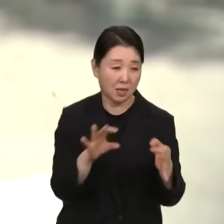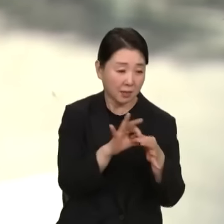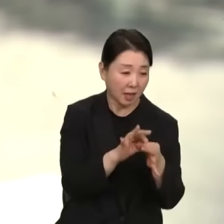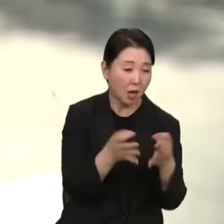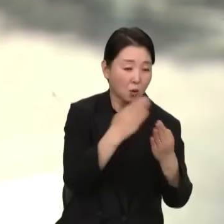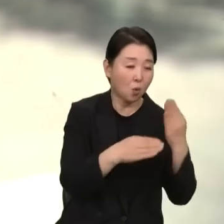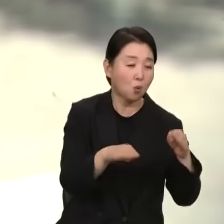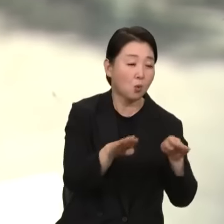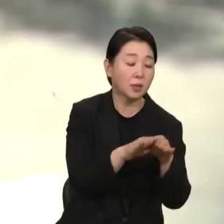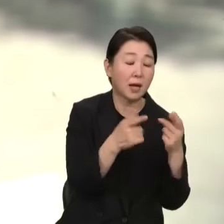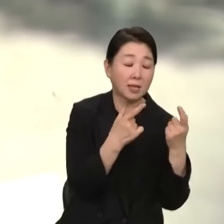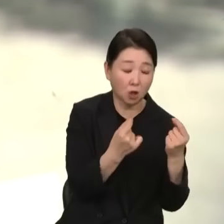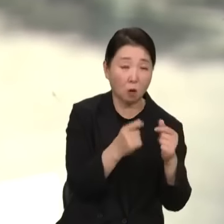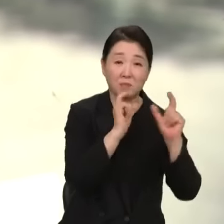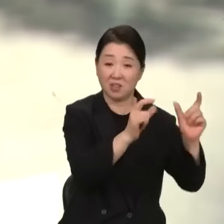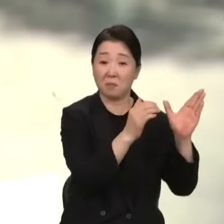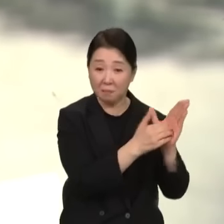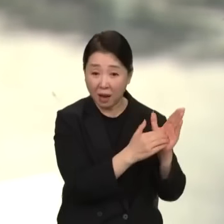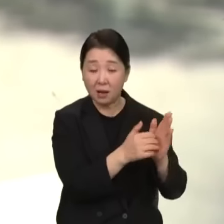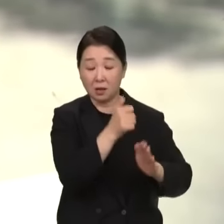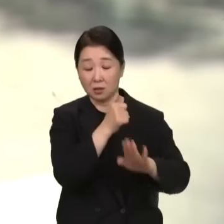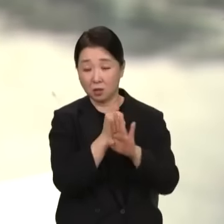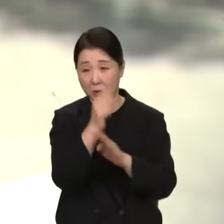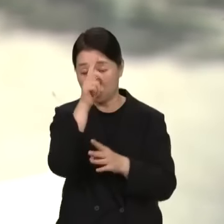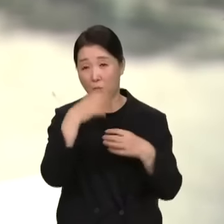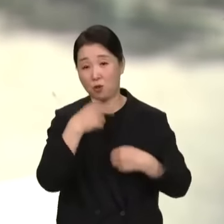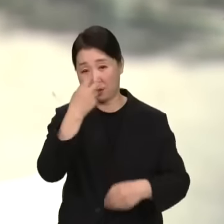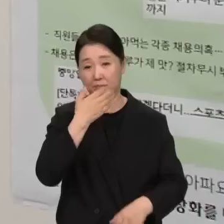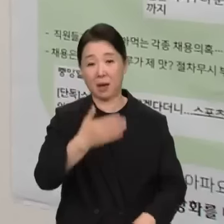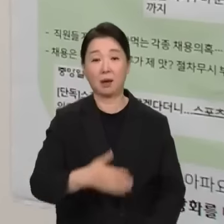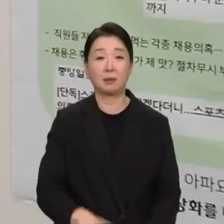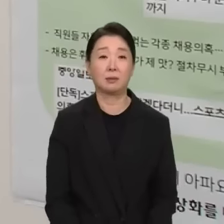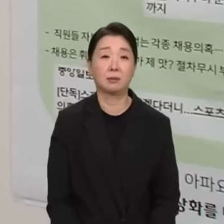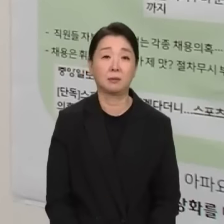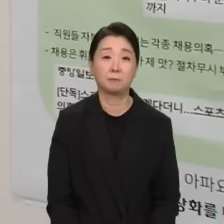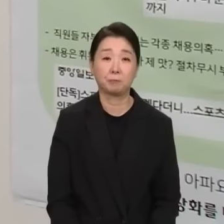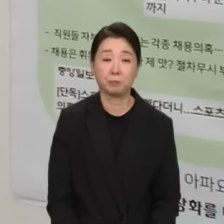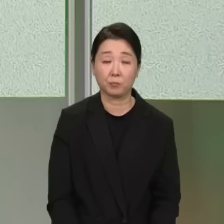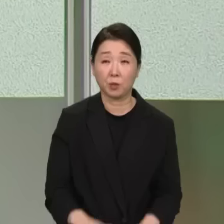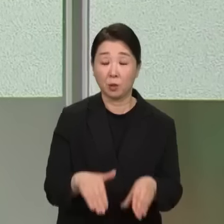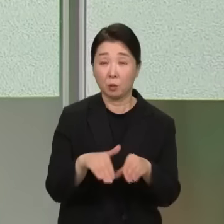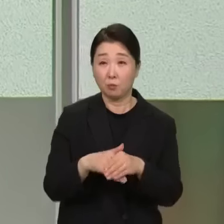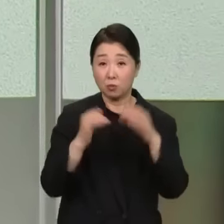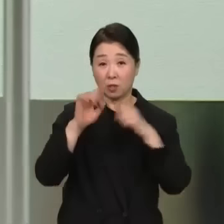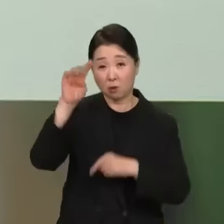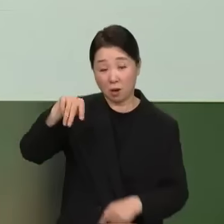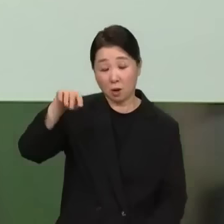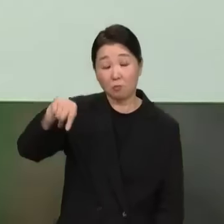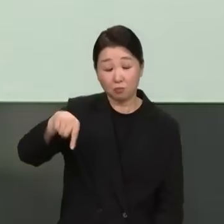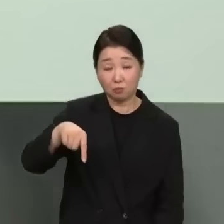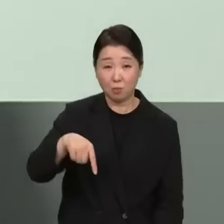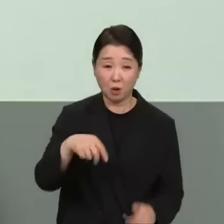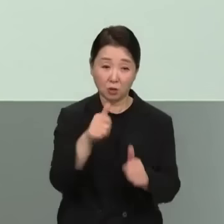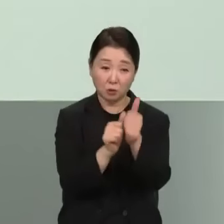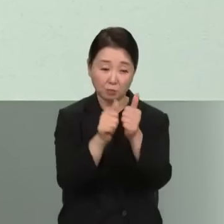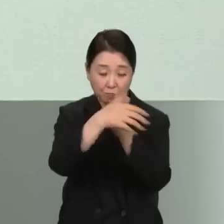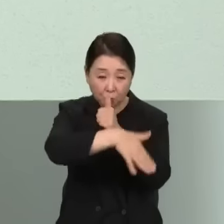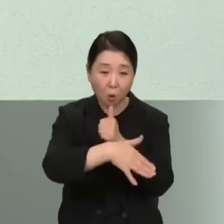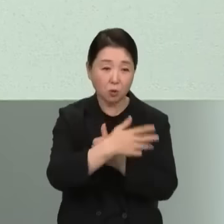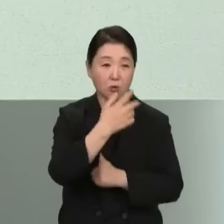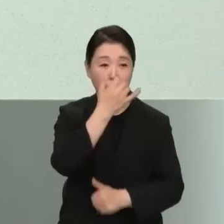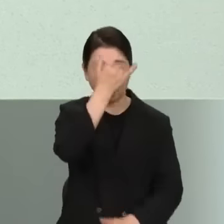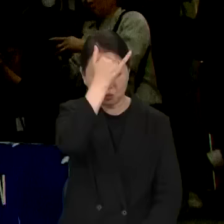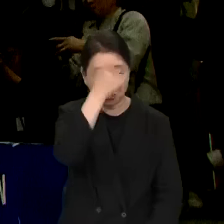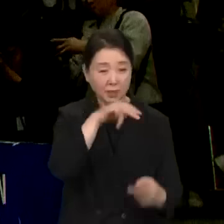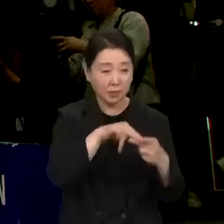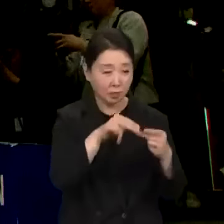책임을 다해야 하는 단체로 지정돼 정부가 감사를 벌일 수 있습니다. 문체부 산하의 스포츠윤리센터도 이번 사안을 들여다보고